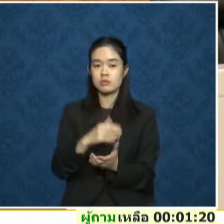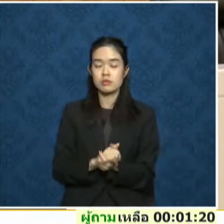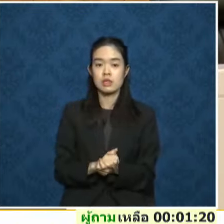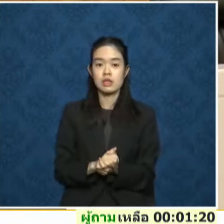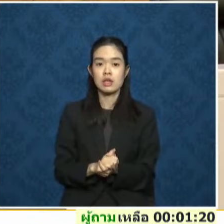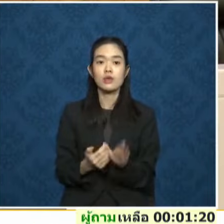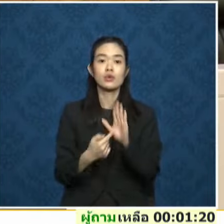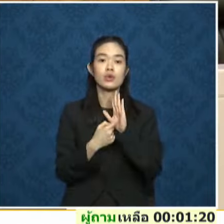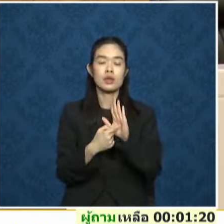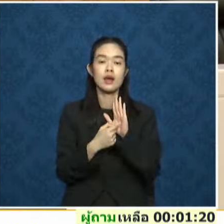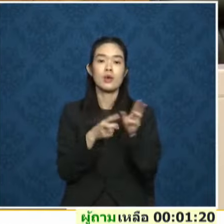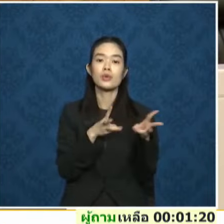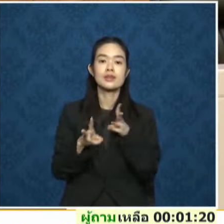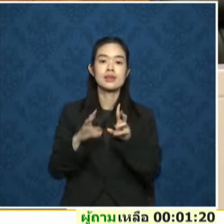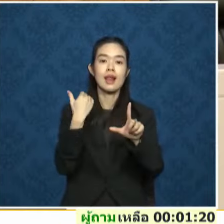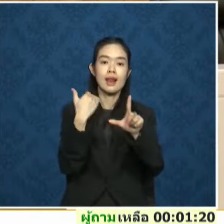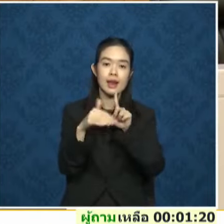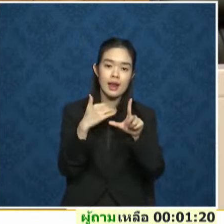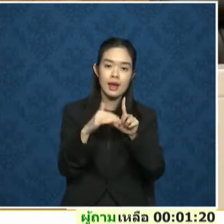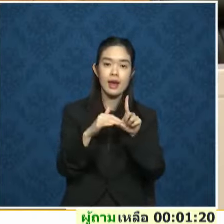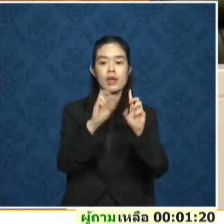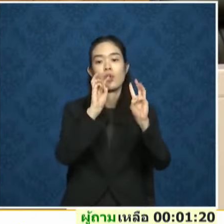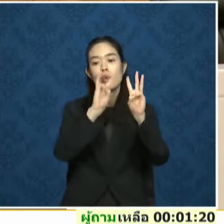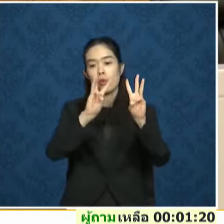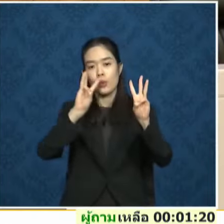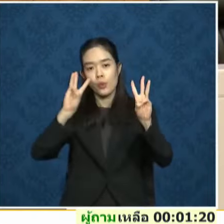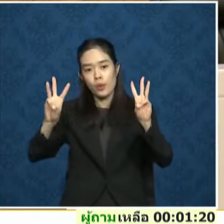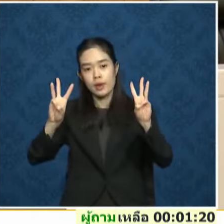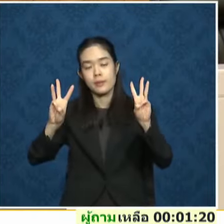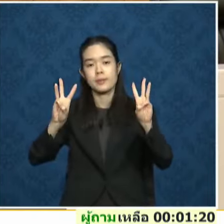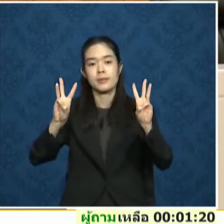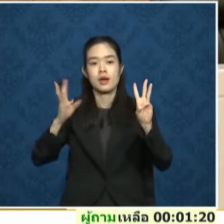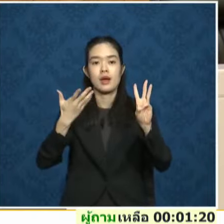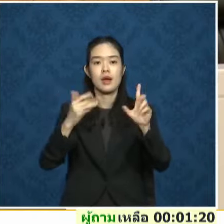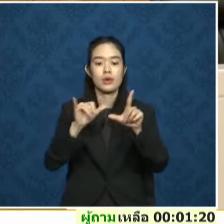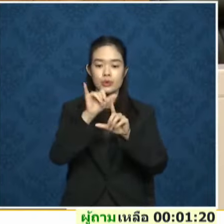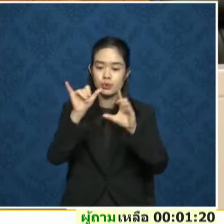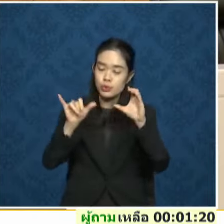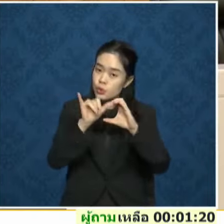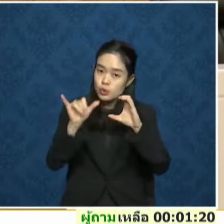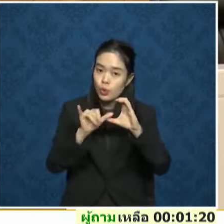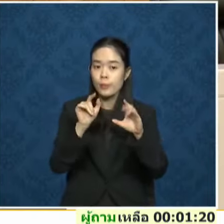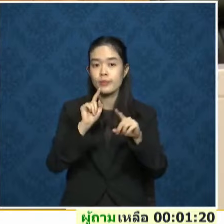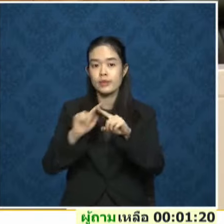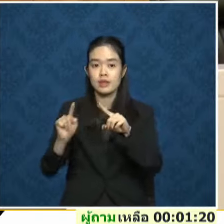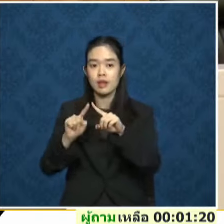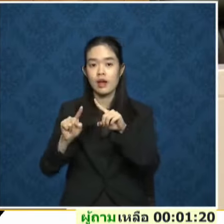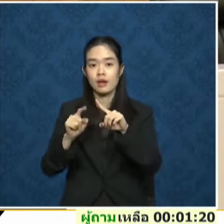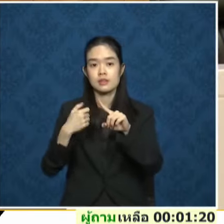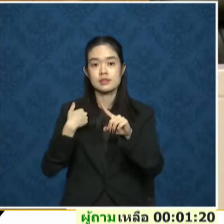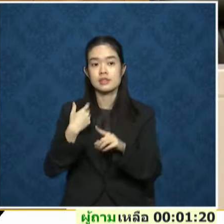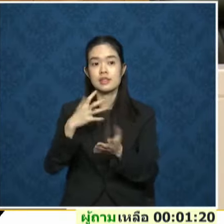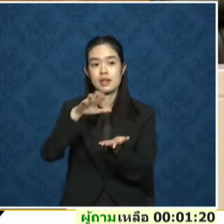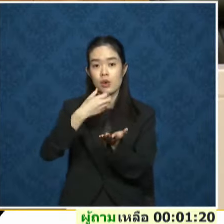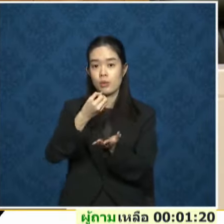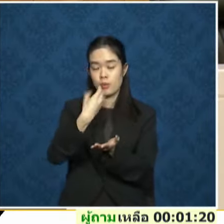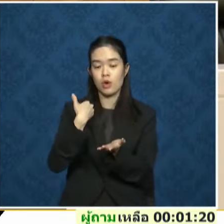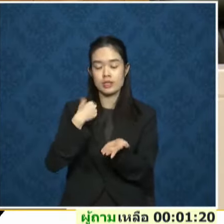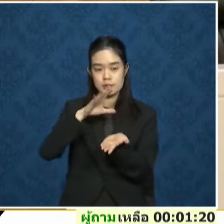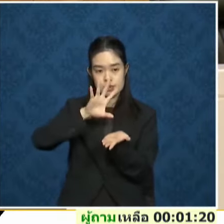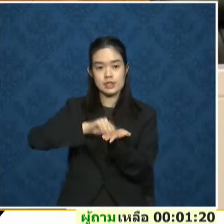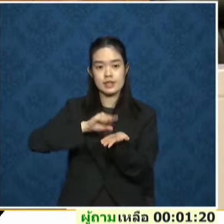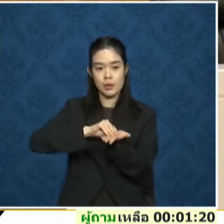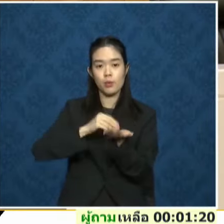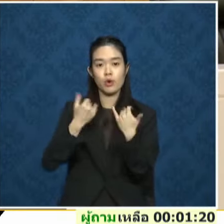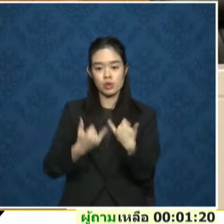าง LINE ทางเว็บไซต์ทาง YouTube และช่องทางต่างๆก็จะถูกบันทึกครับว่าได้รับแ